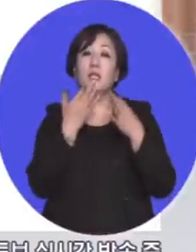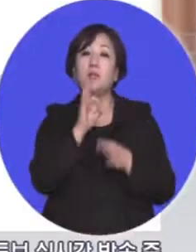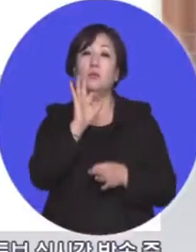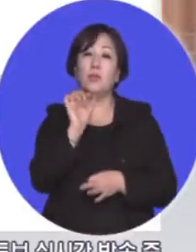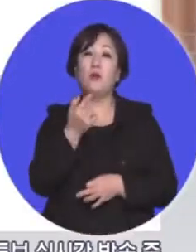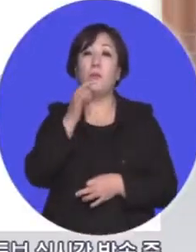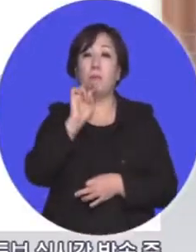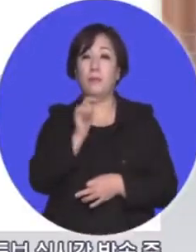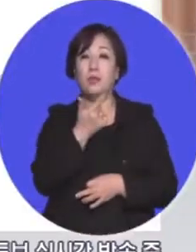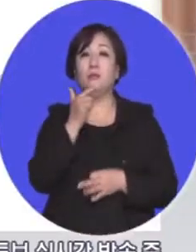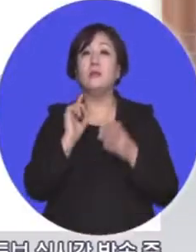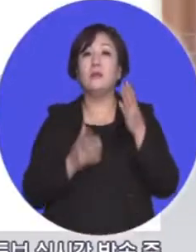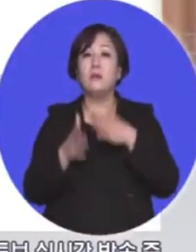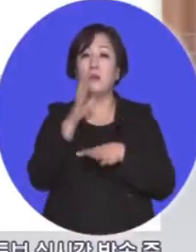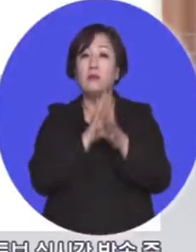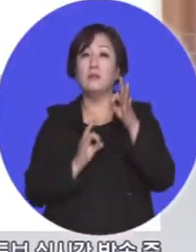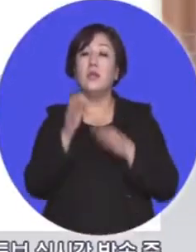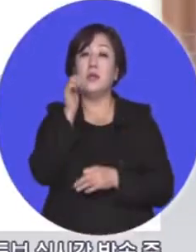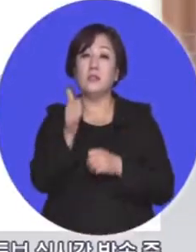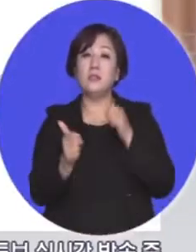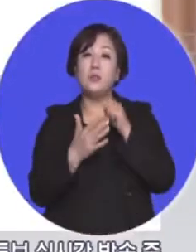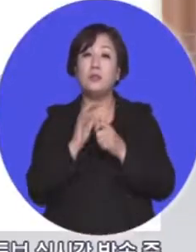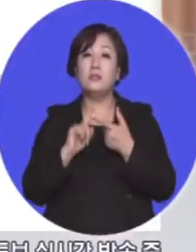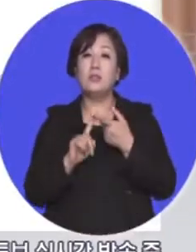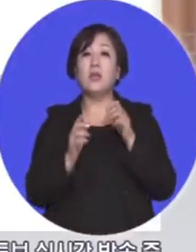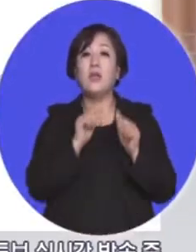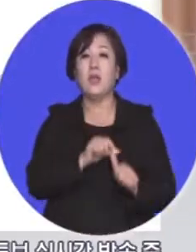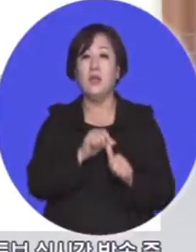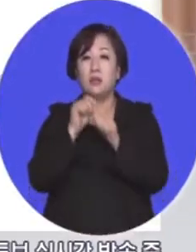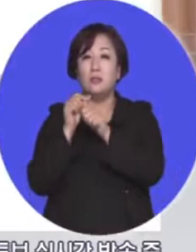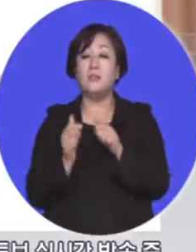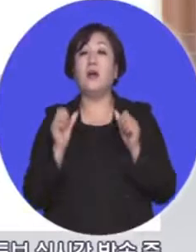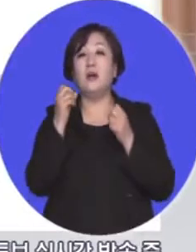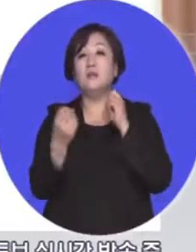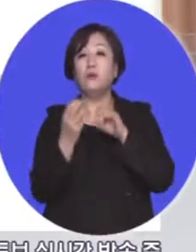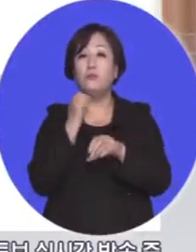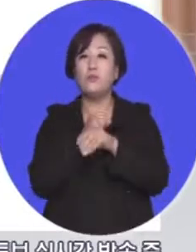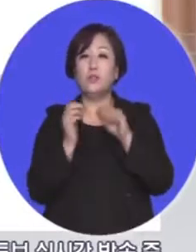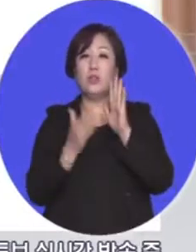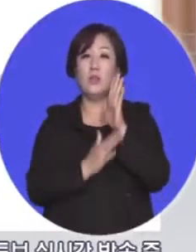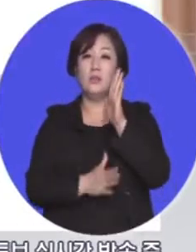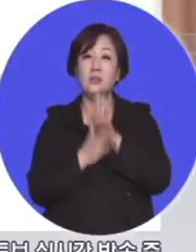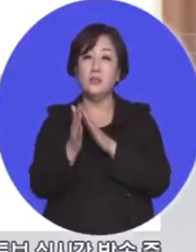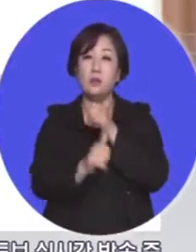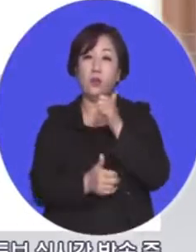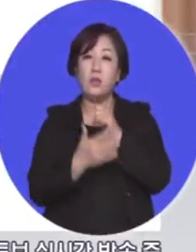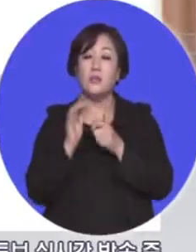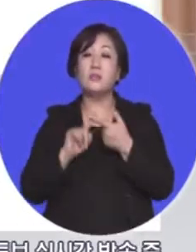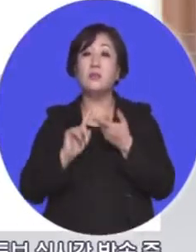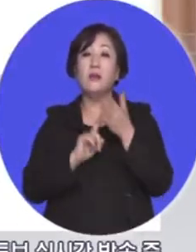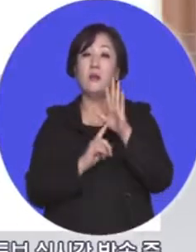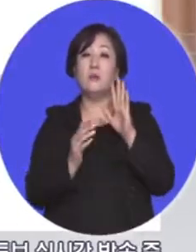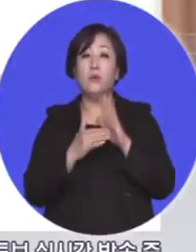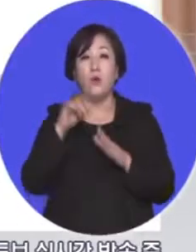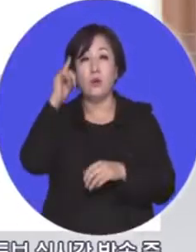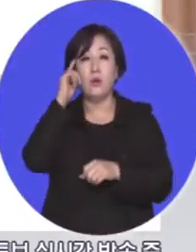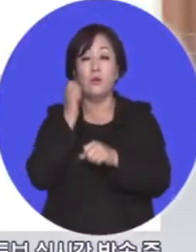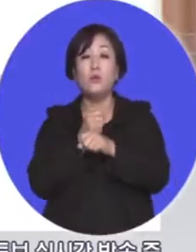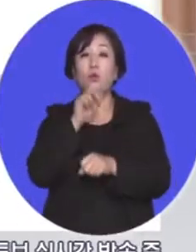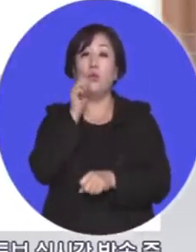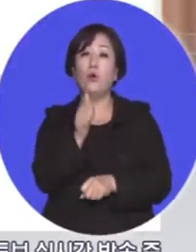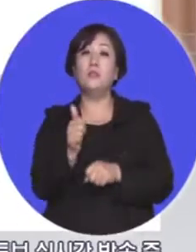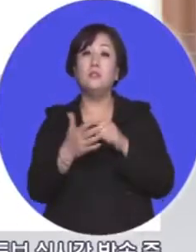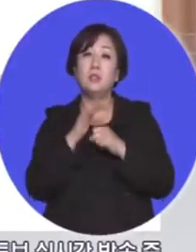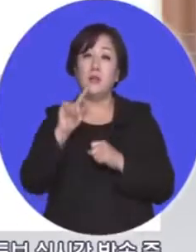김현민 울산경제진흥원장 후보자에 대한 인사청문회가 시의회에서 열렸습니다. 울산연구원장 청문회에